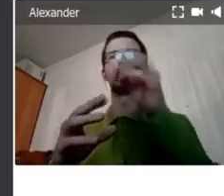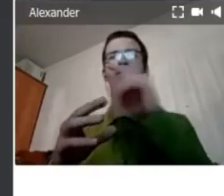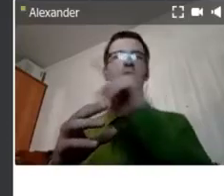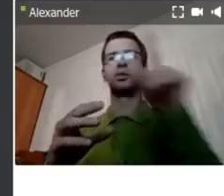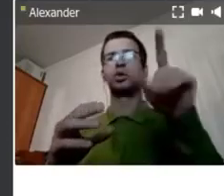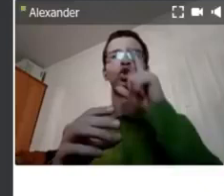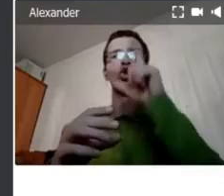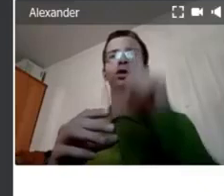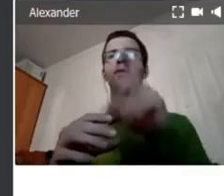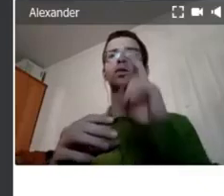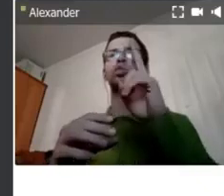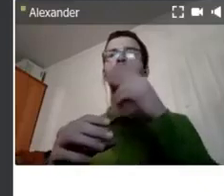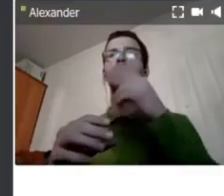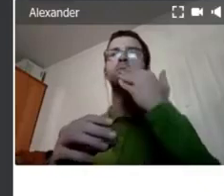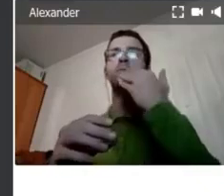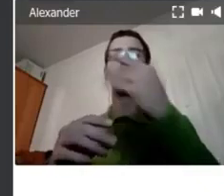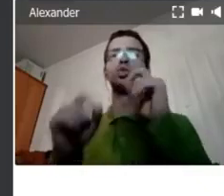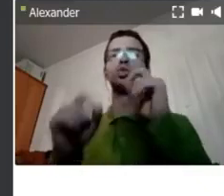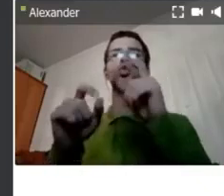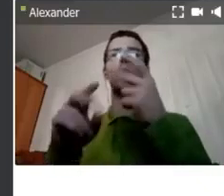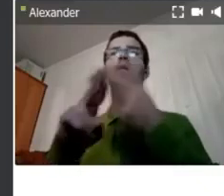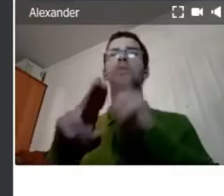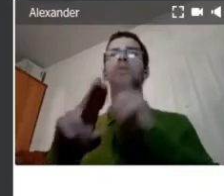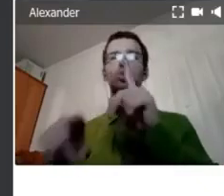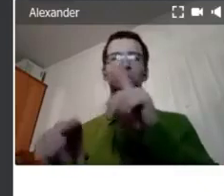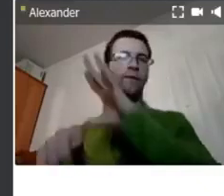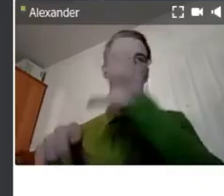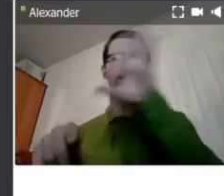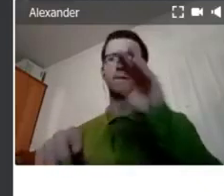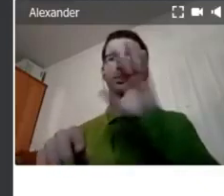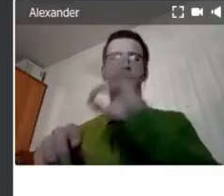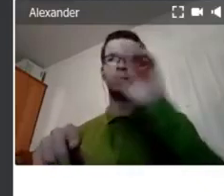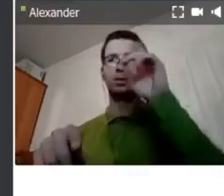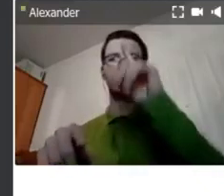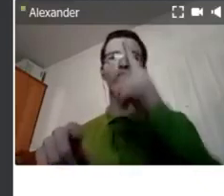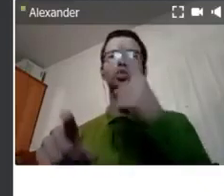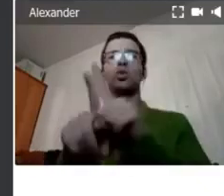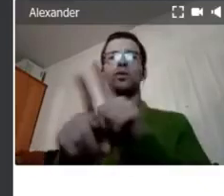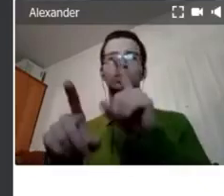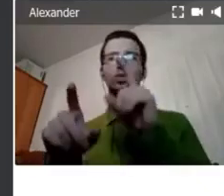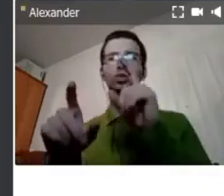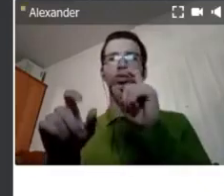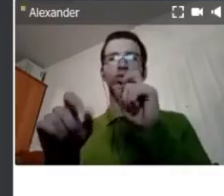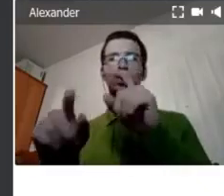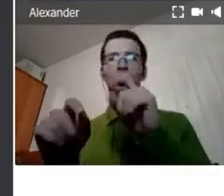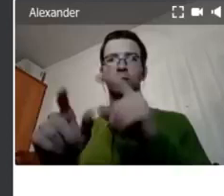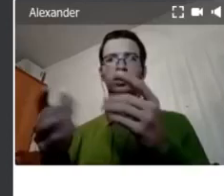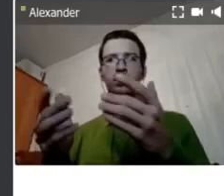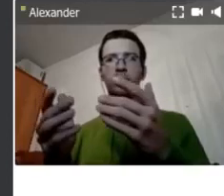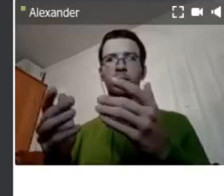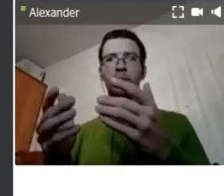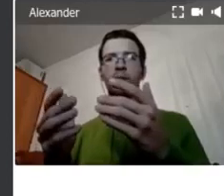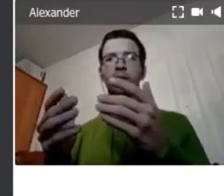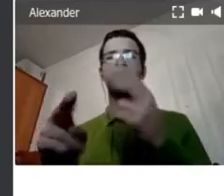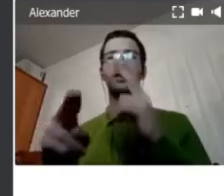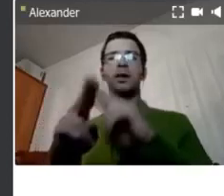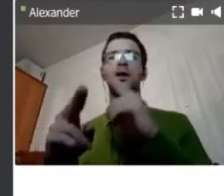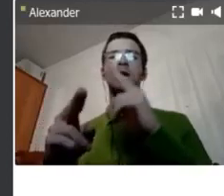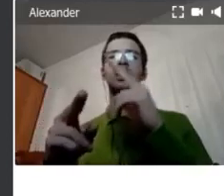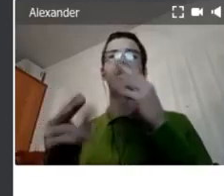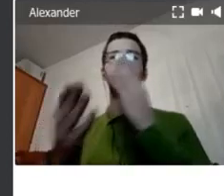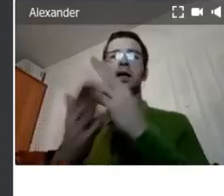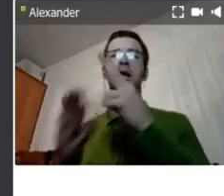кого есть золото. Золото – это гарант нашей финансовой